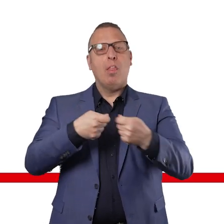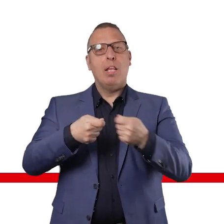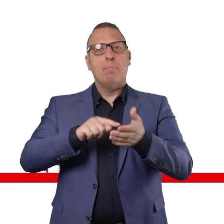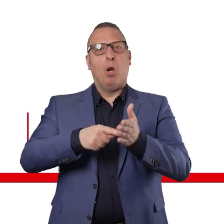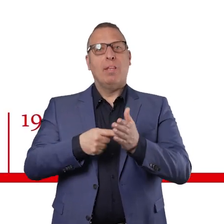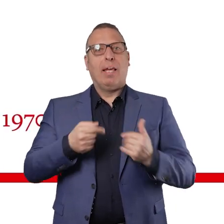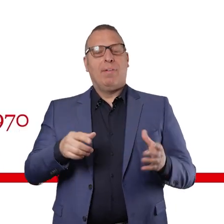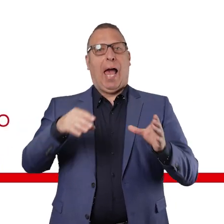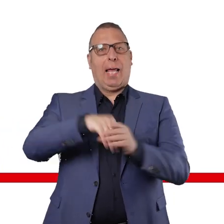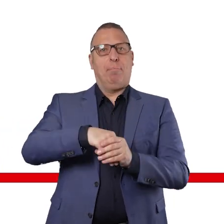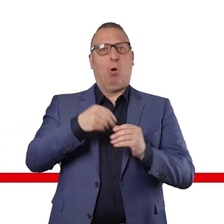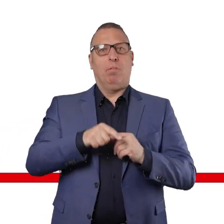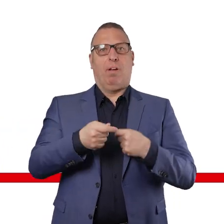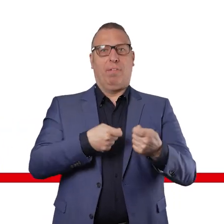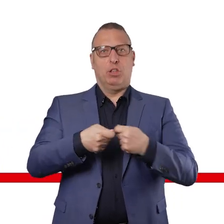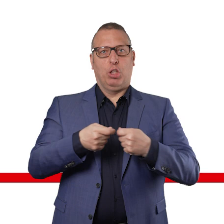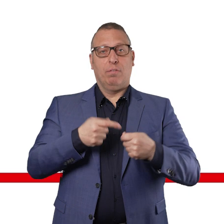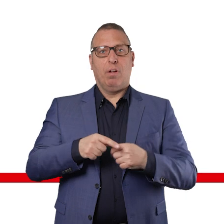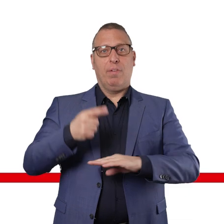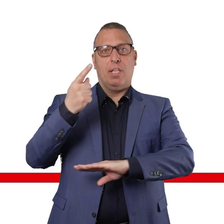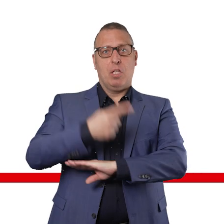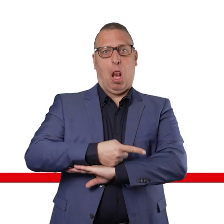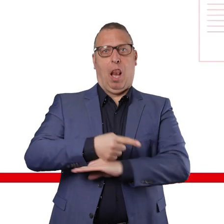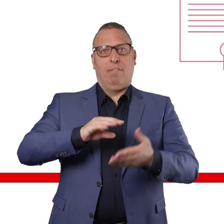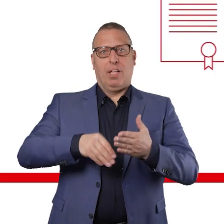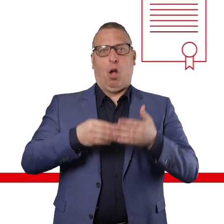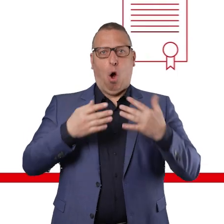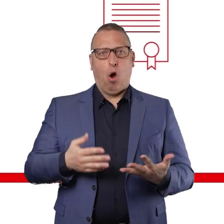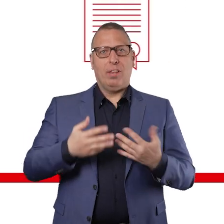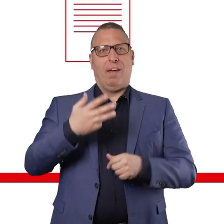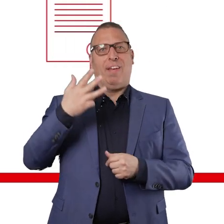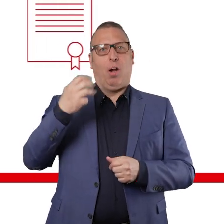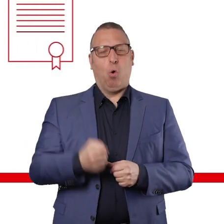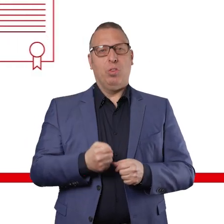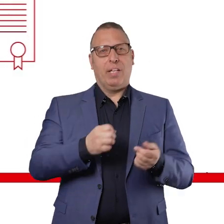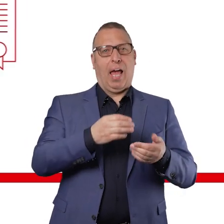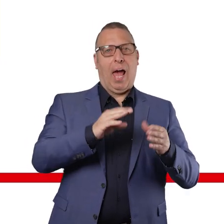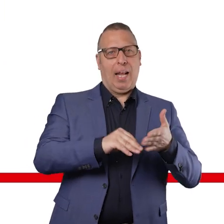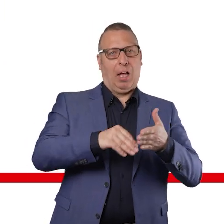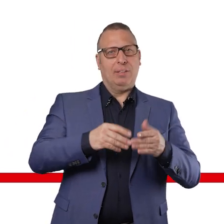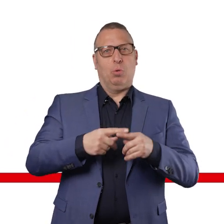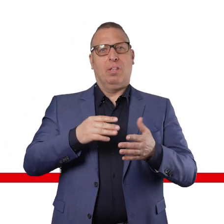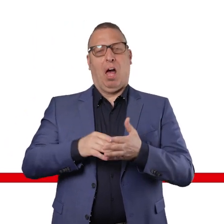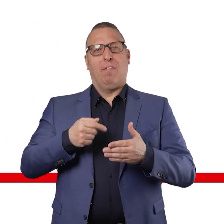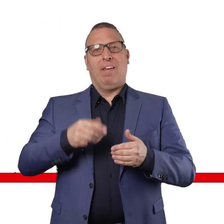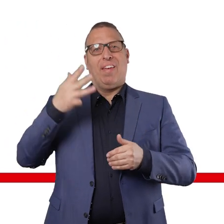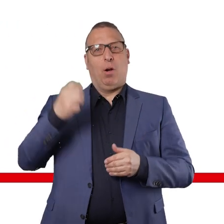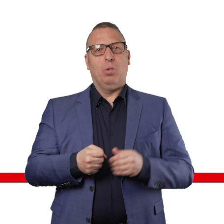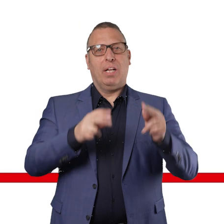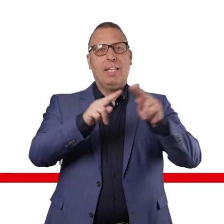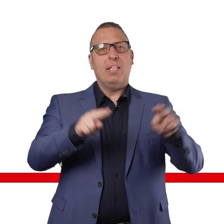die Weltwirtschaft eingebunden. Über den Zollvertrag kommen heute rund 400 Schweizer Erlasse sowie knapp